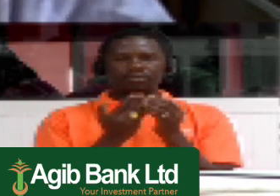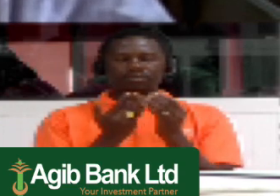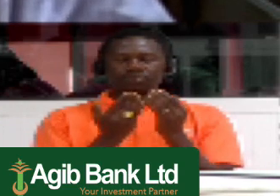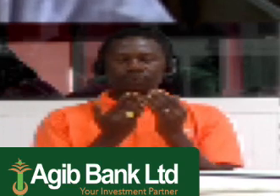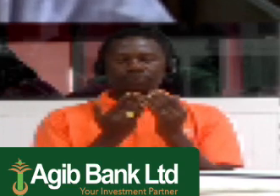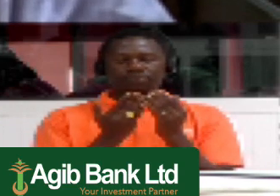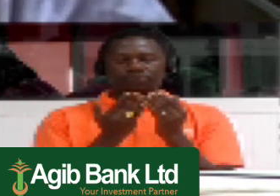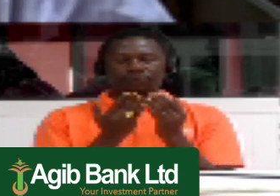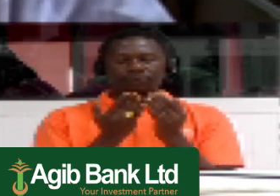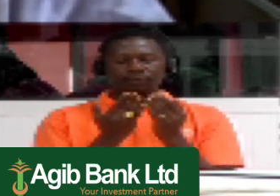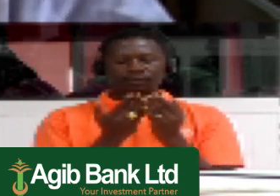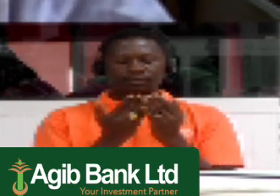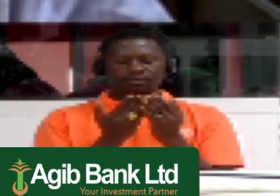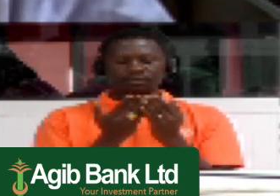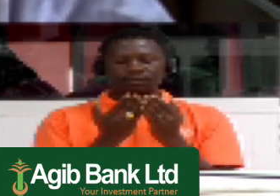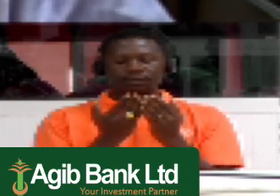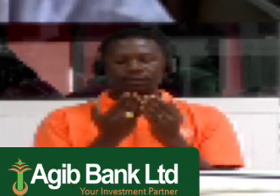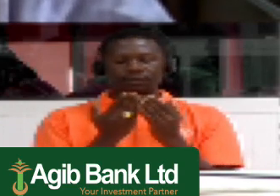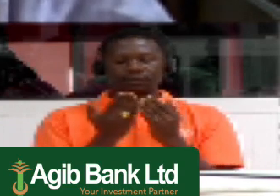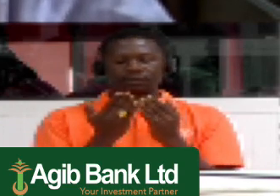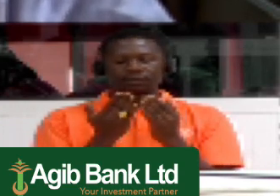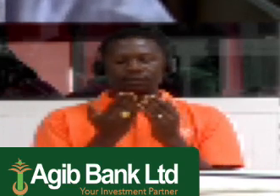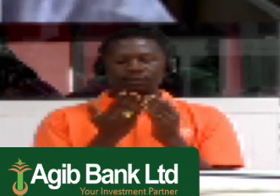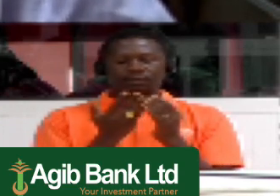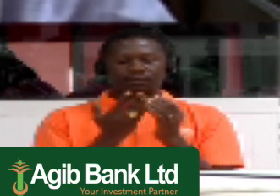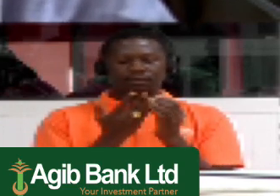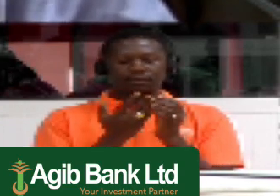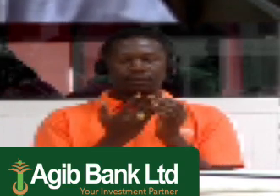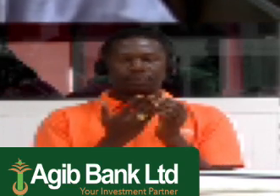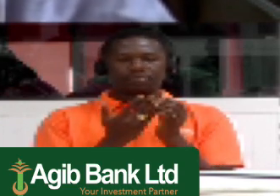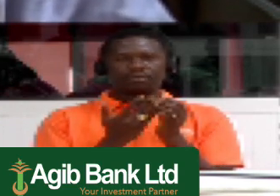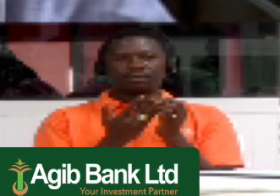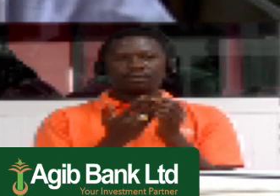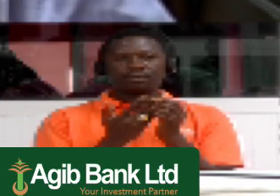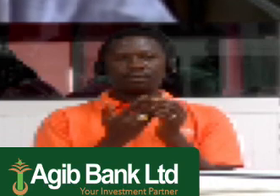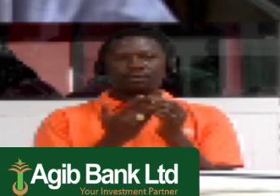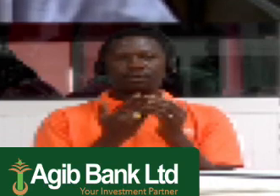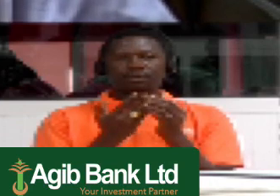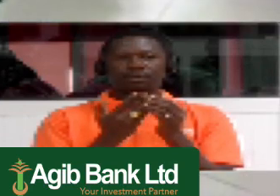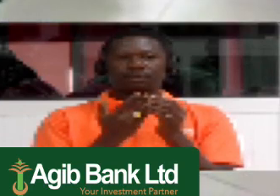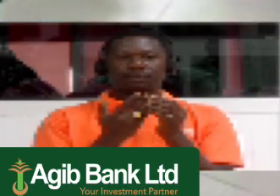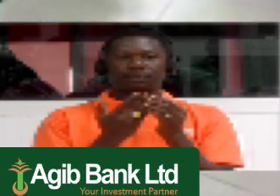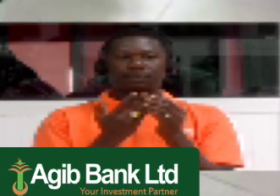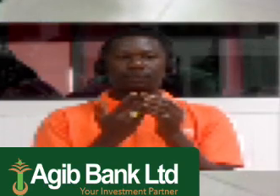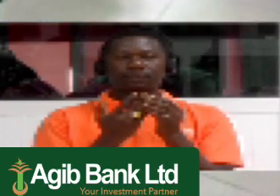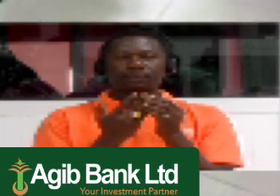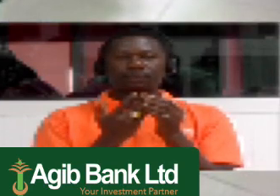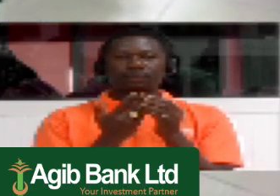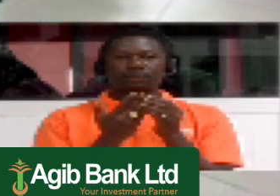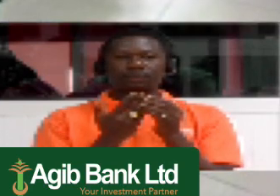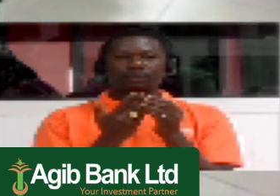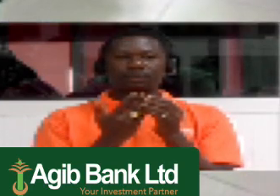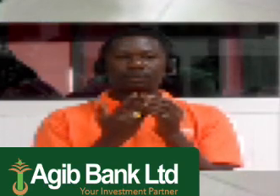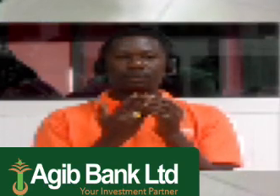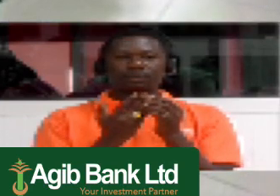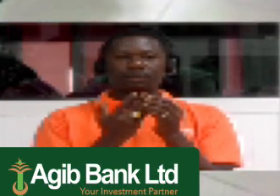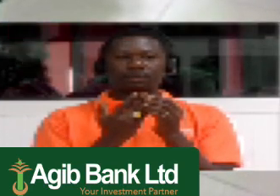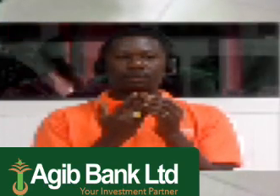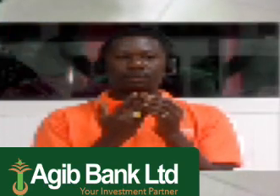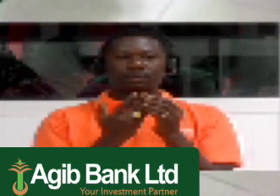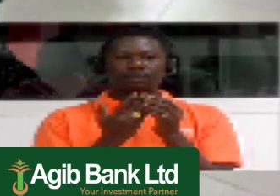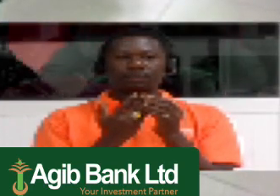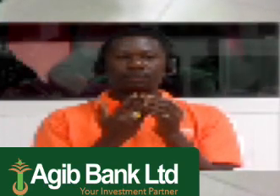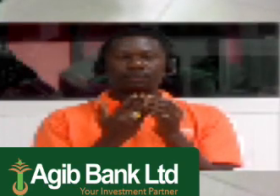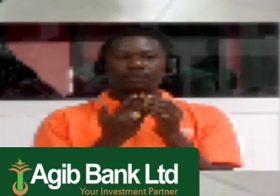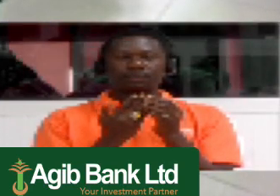الرحمن الرحيم. قل أعوذ برب الفلق من شر ما خلق ومن شر غاشق إذا وقب ومن شر النفاثات في العقد ومن شر حاسد إذا